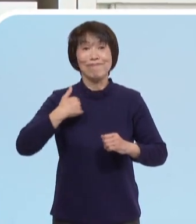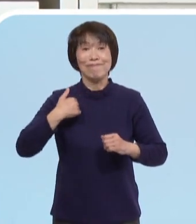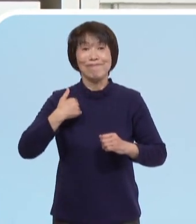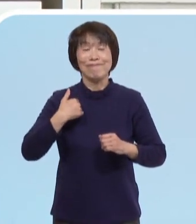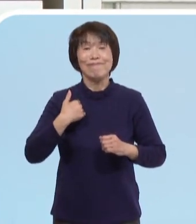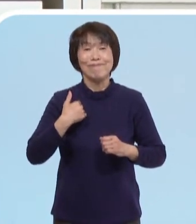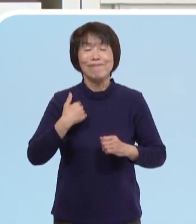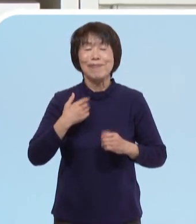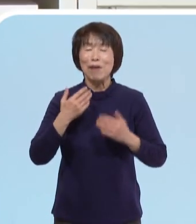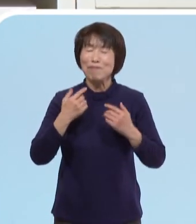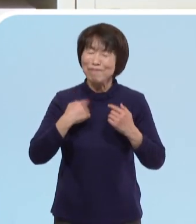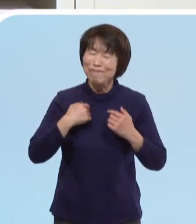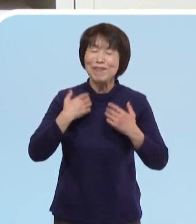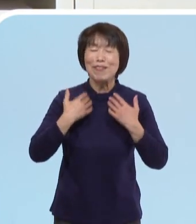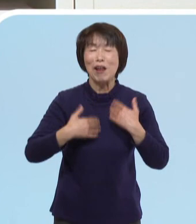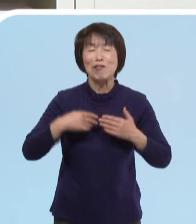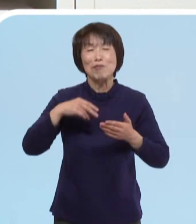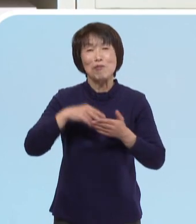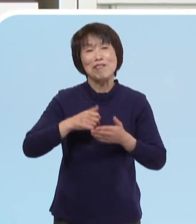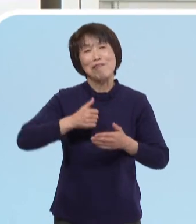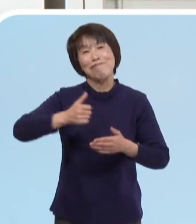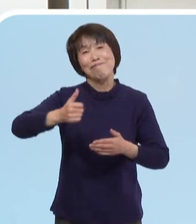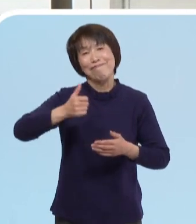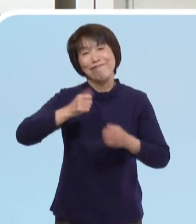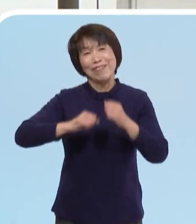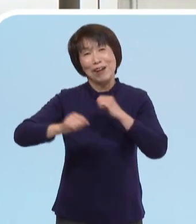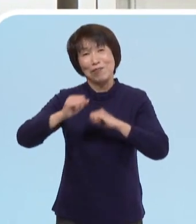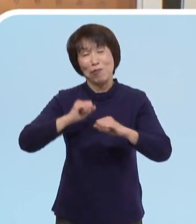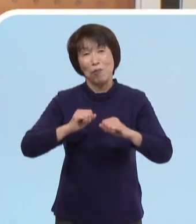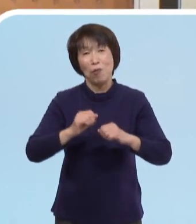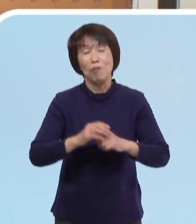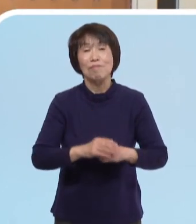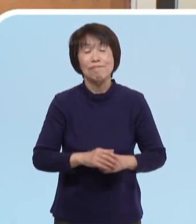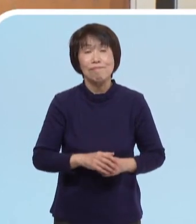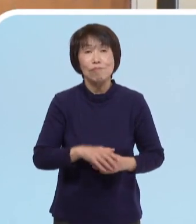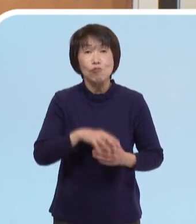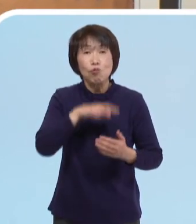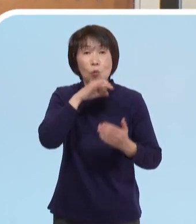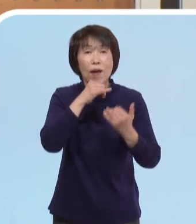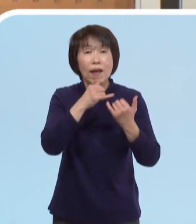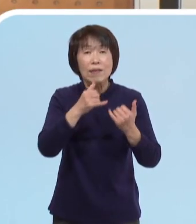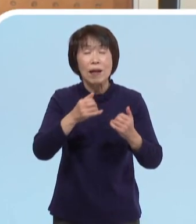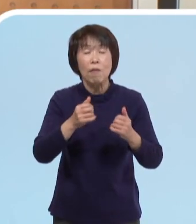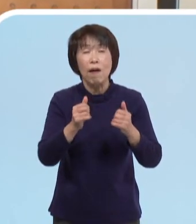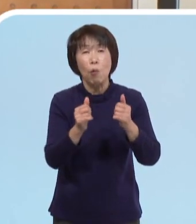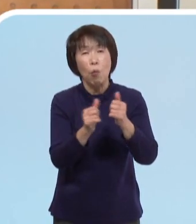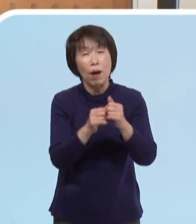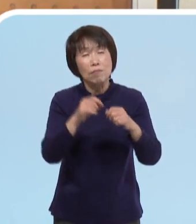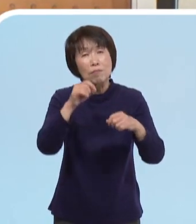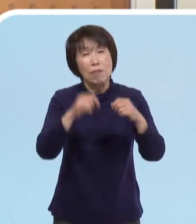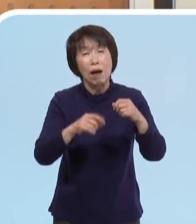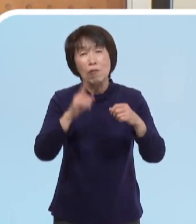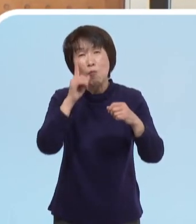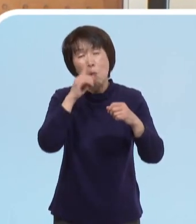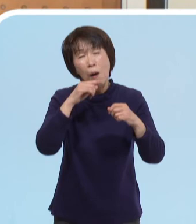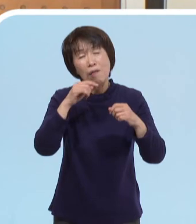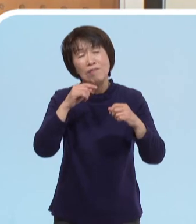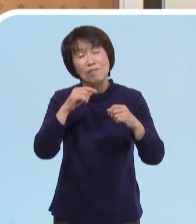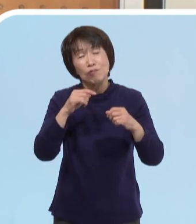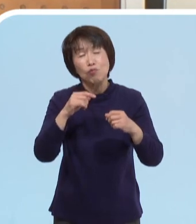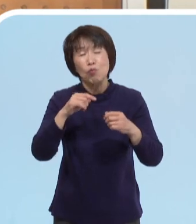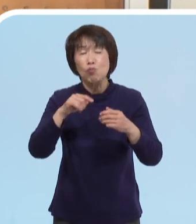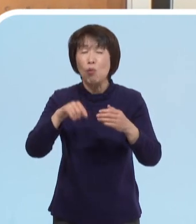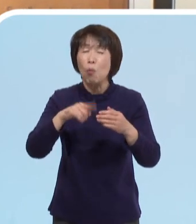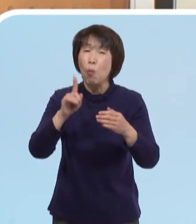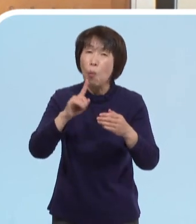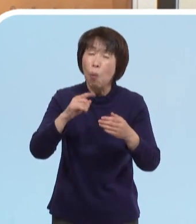で、それからまあ楽しみの一つもあり、 はい、 うん、どうしても年寄りって偏った食事になる